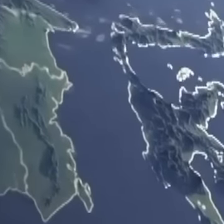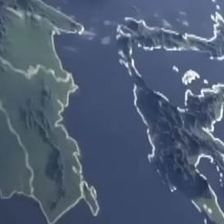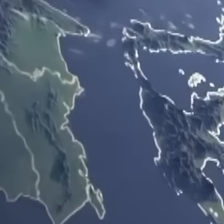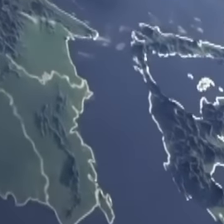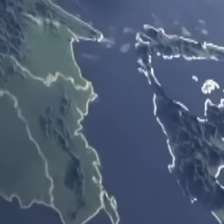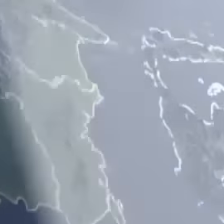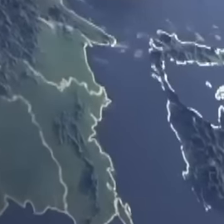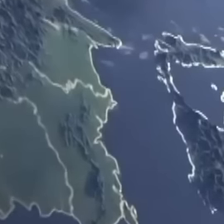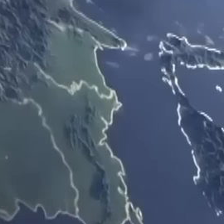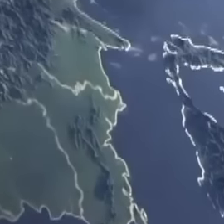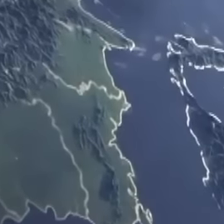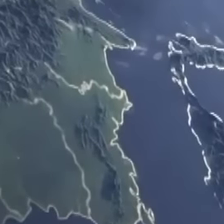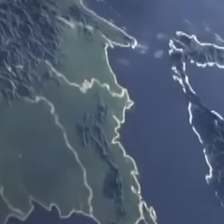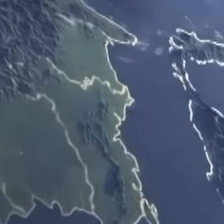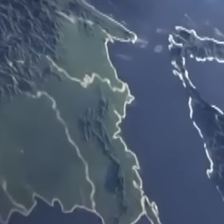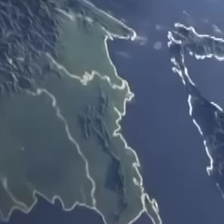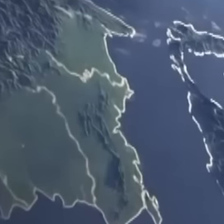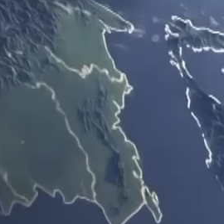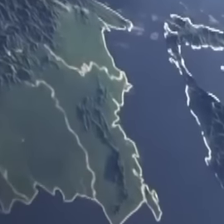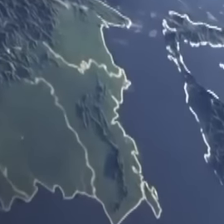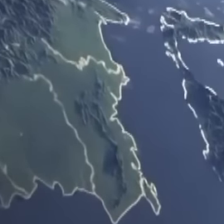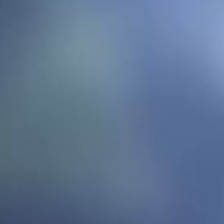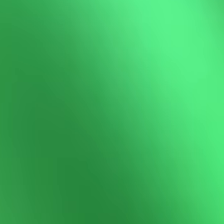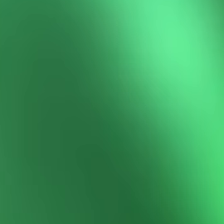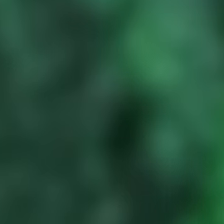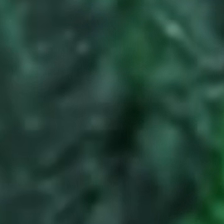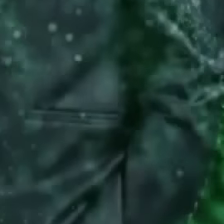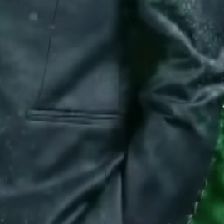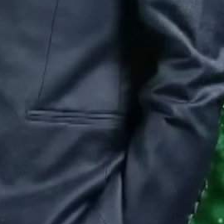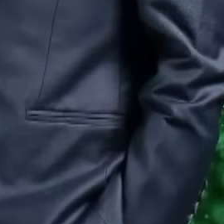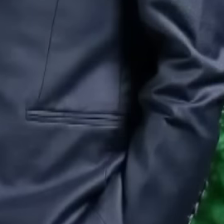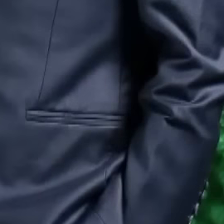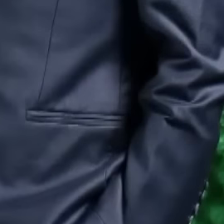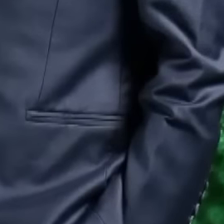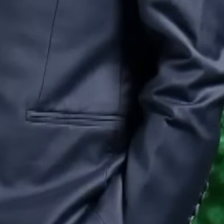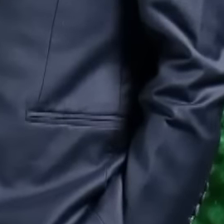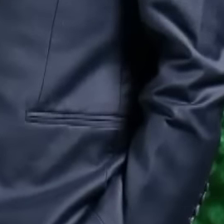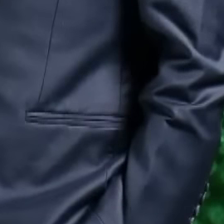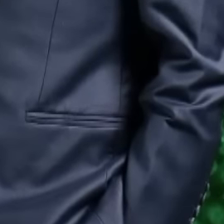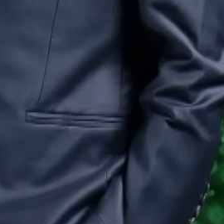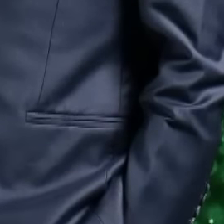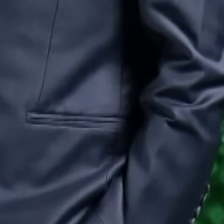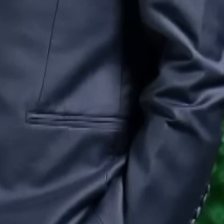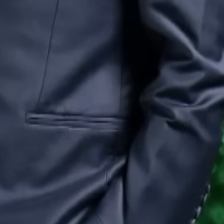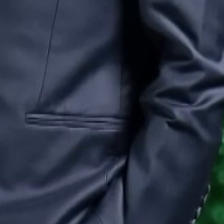Ya Allah. Ya Allah. Ya Allah.